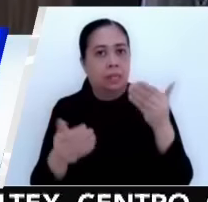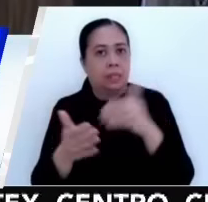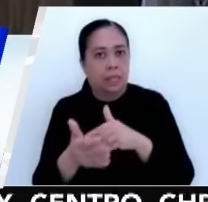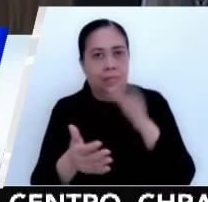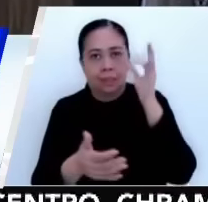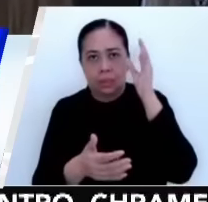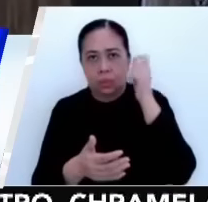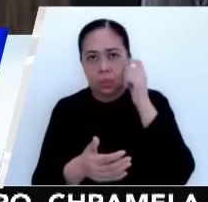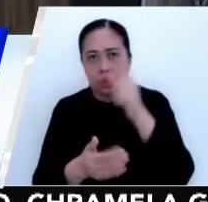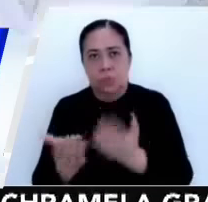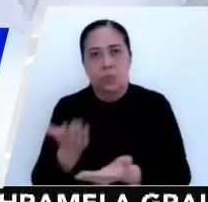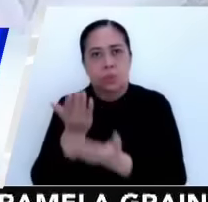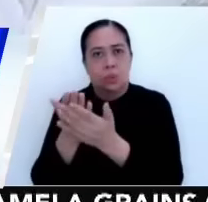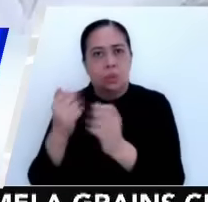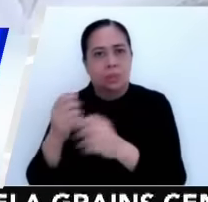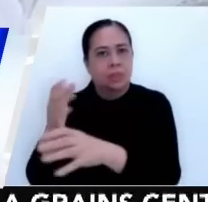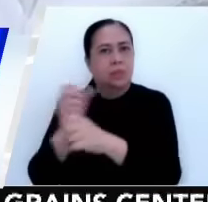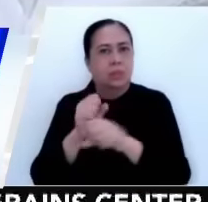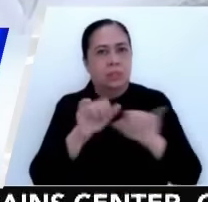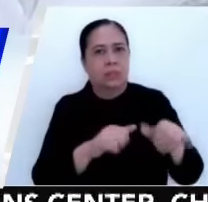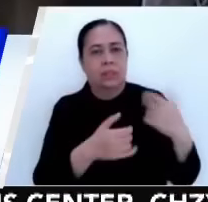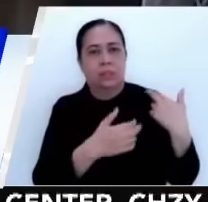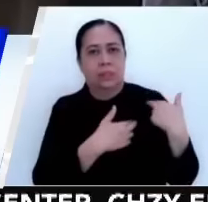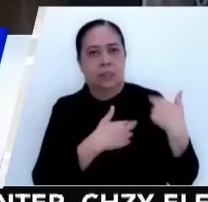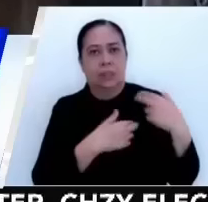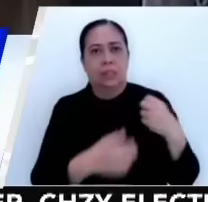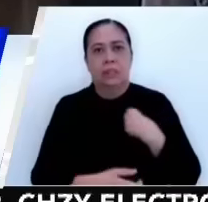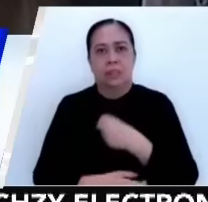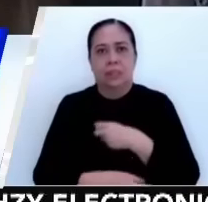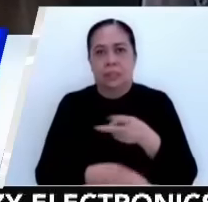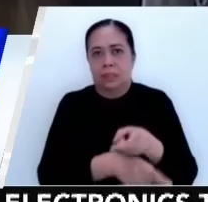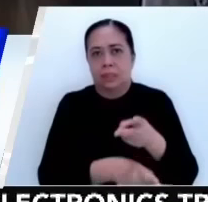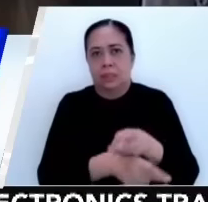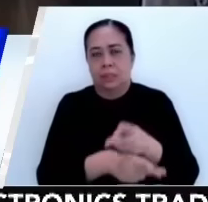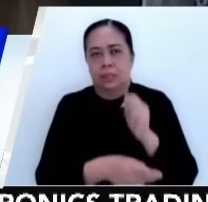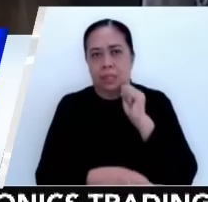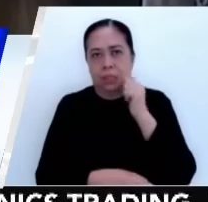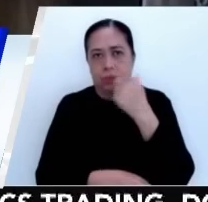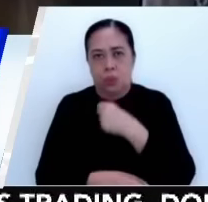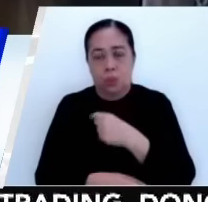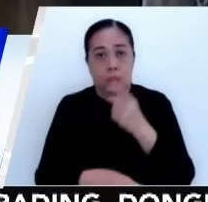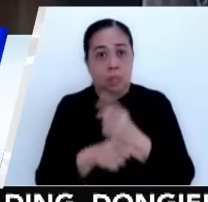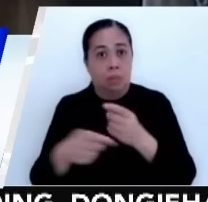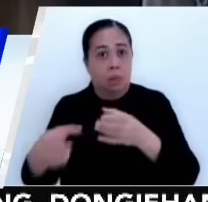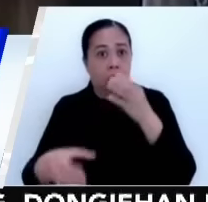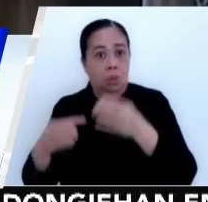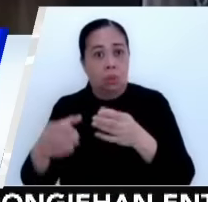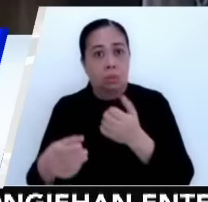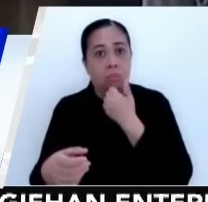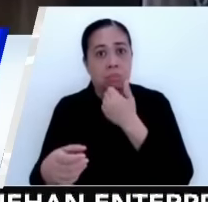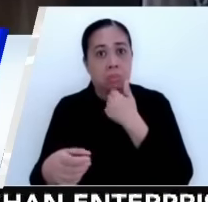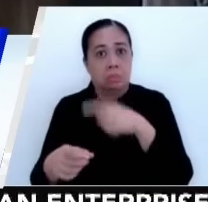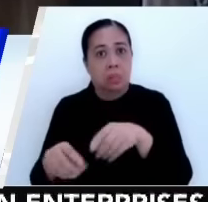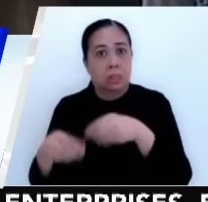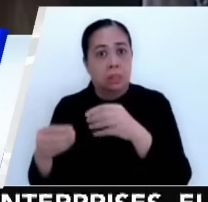mosyong kunin ng Senado ang kustodiya kay Guo. Tama po ba yung court kung mali walang jurisdiction na mag-issue rin ng warrant of